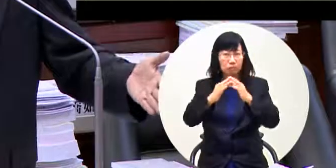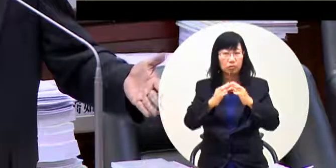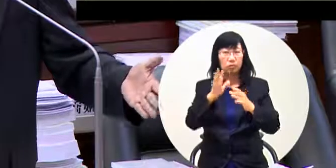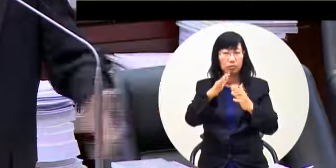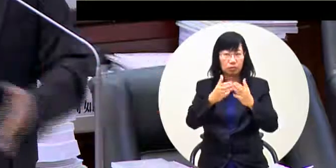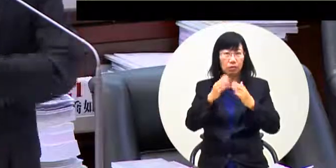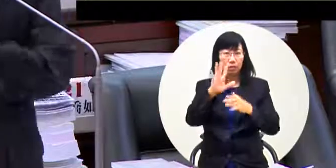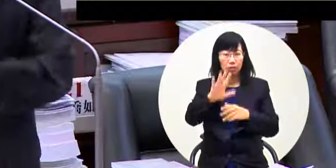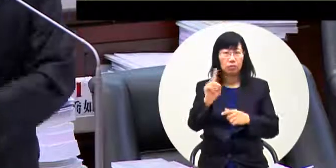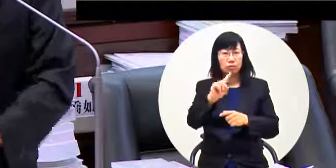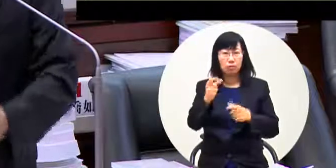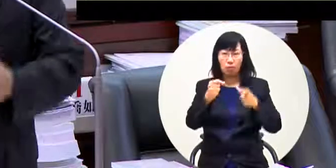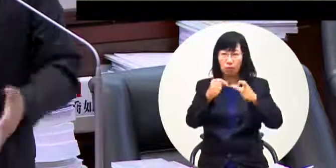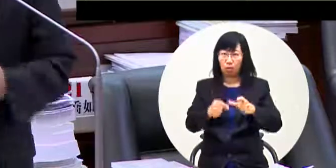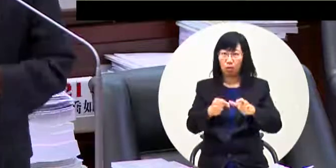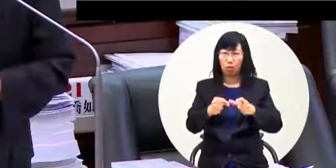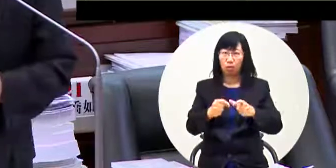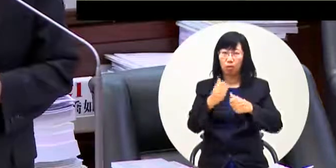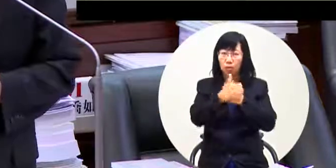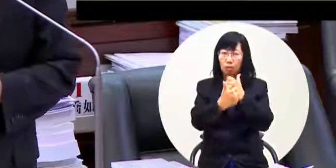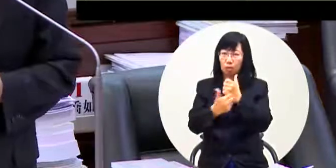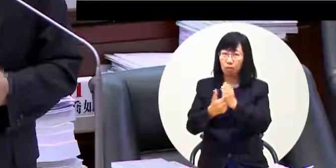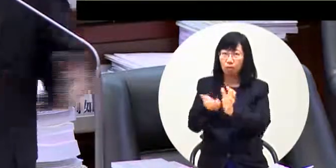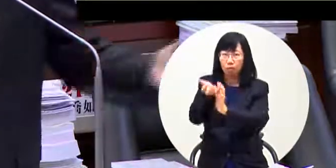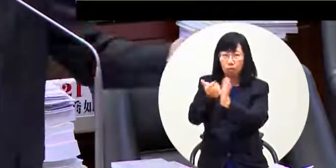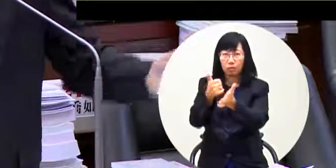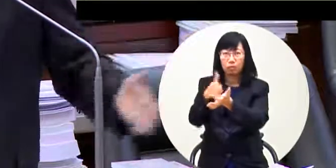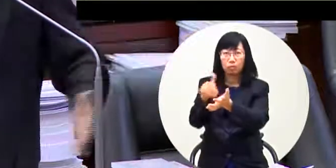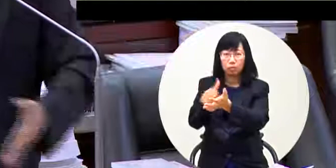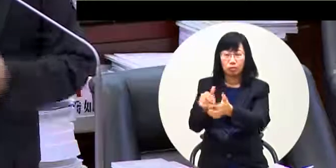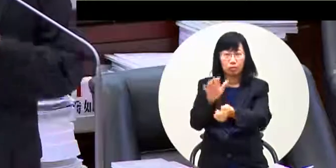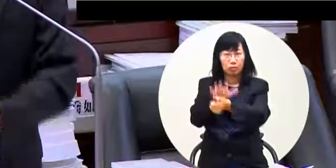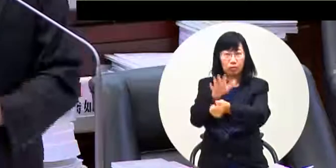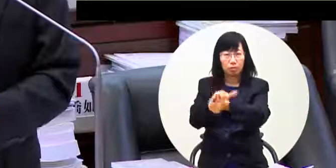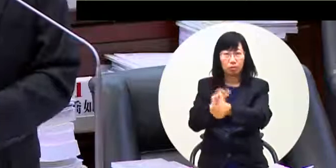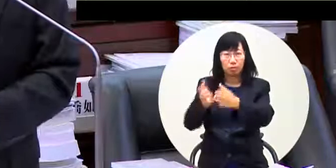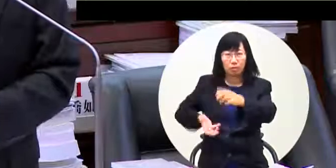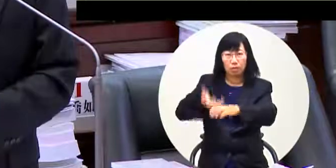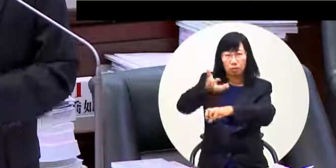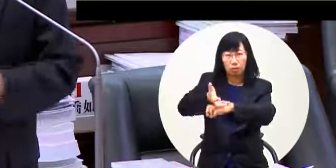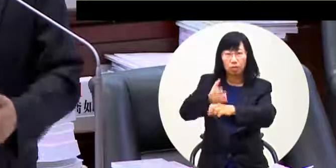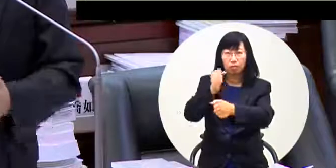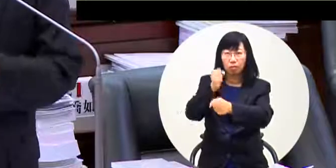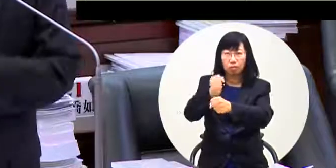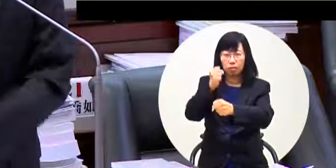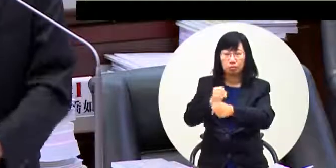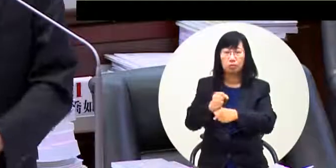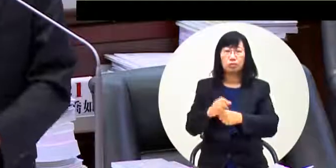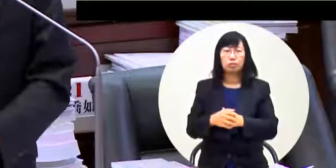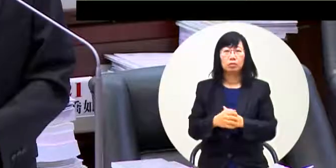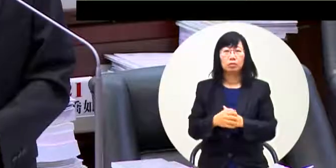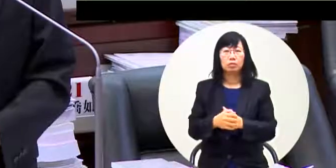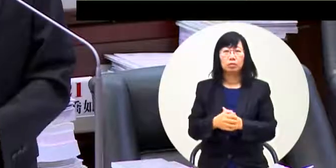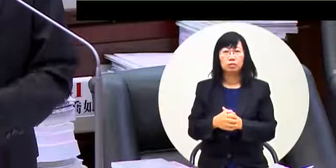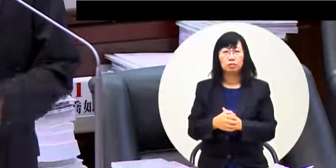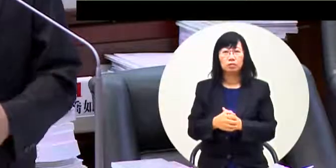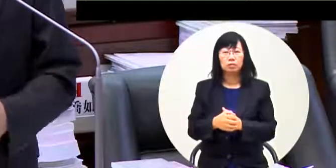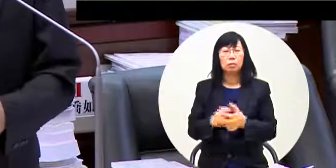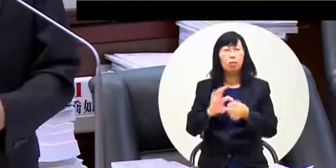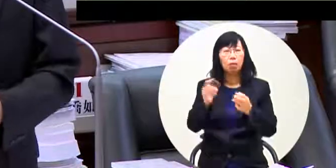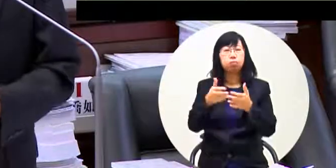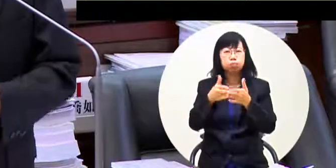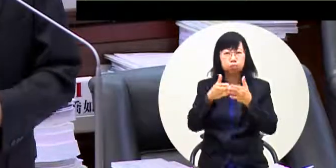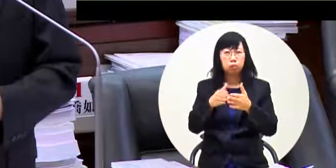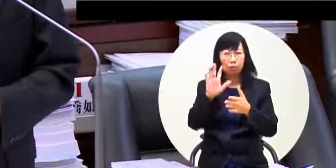预算来做这一块的投入的，公卫的预算来做这方面的投入，因为它需要这样的政策。总